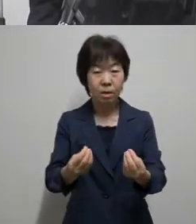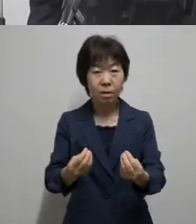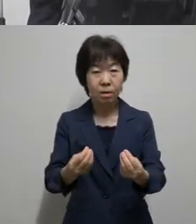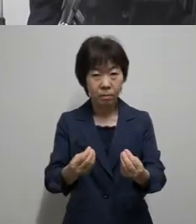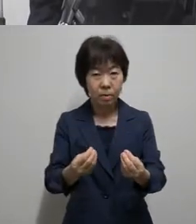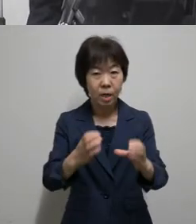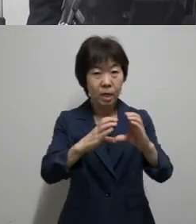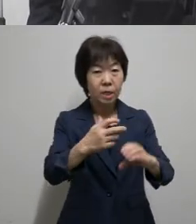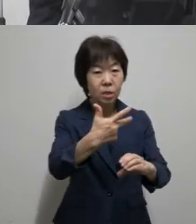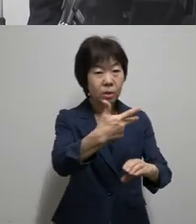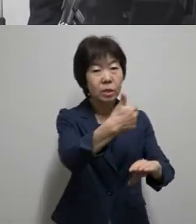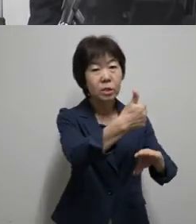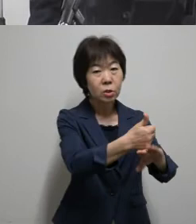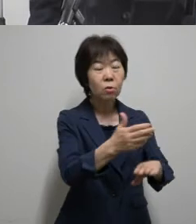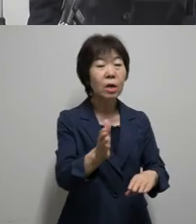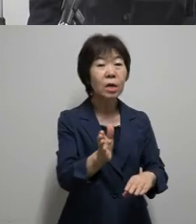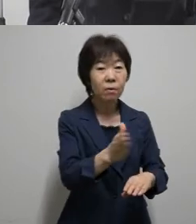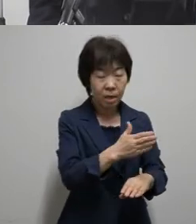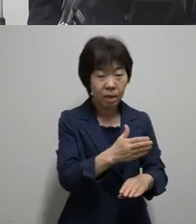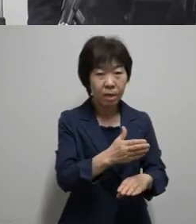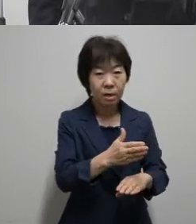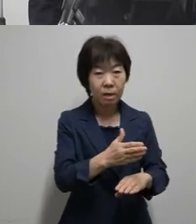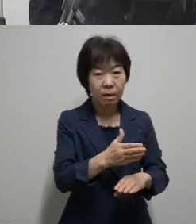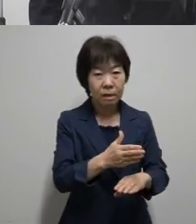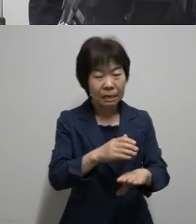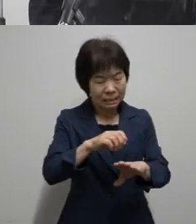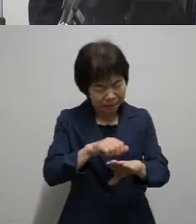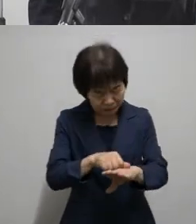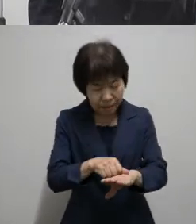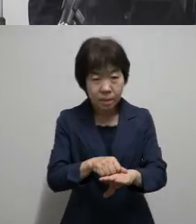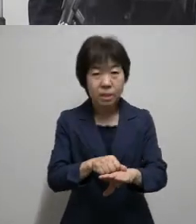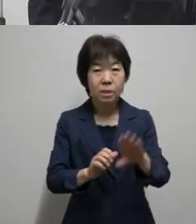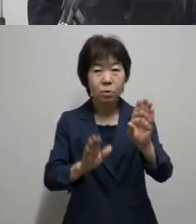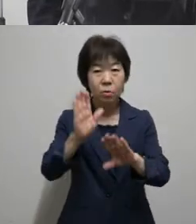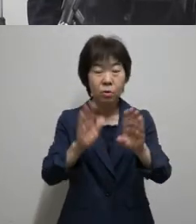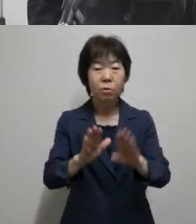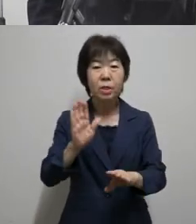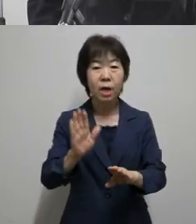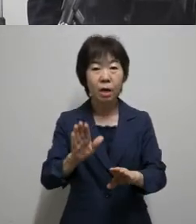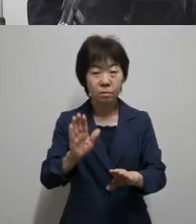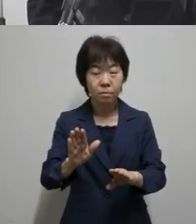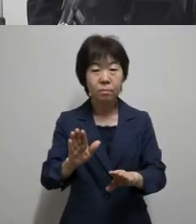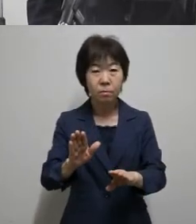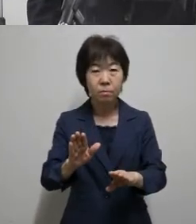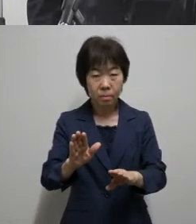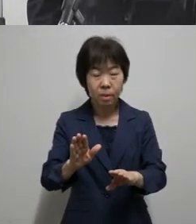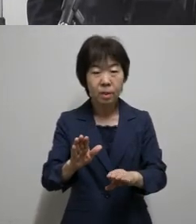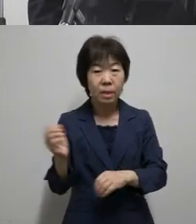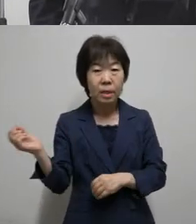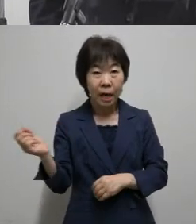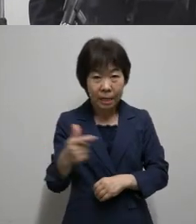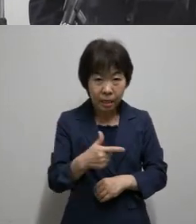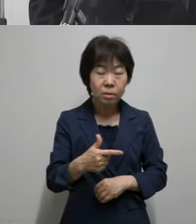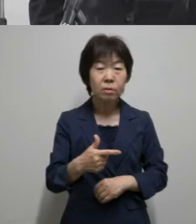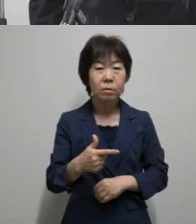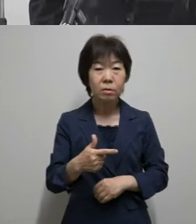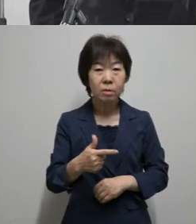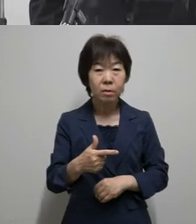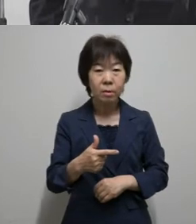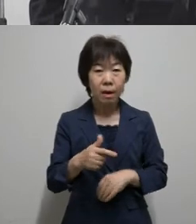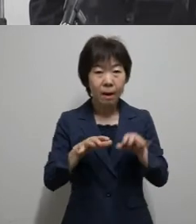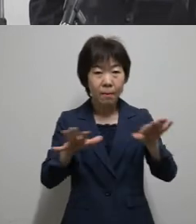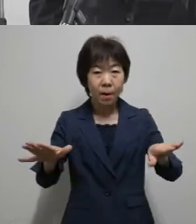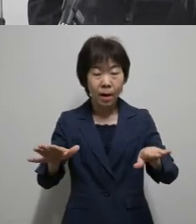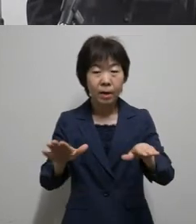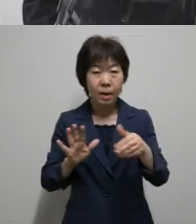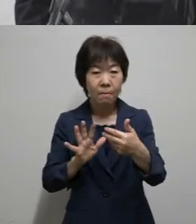はやはり非常に厳しい深刻な状況にあるのでできるだけ早くまん延防止と重点措置